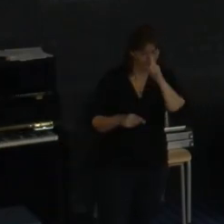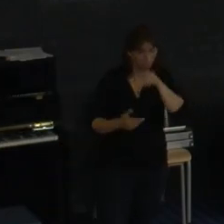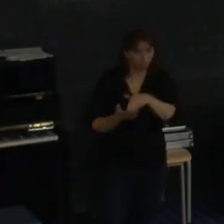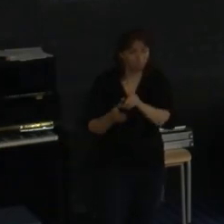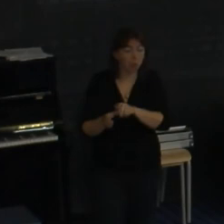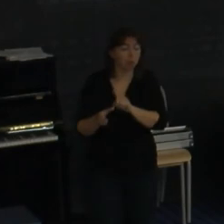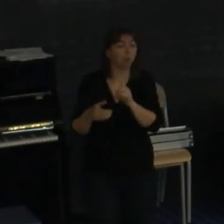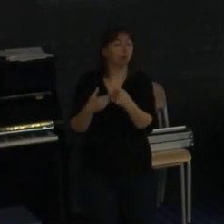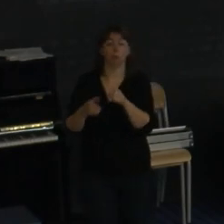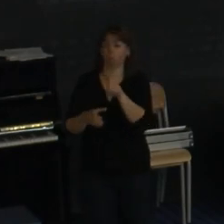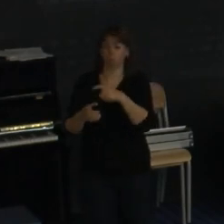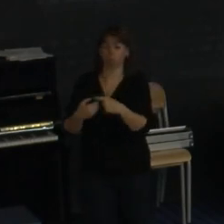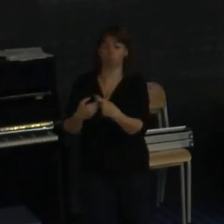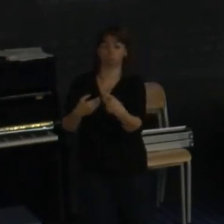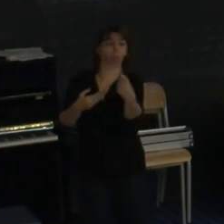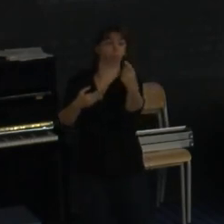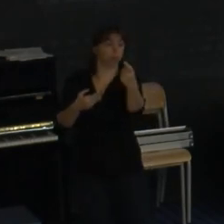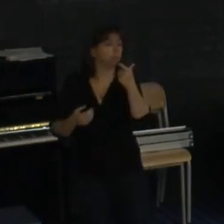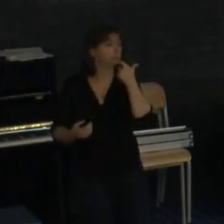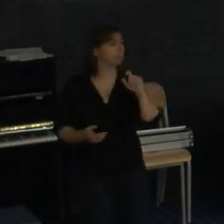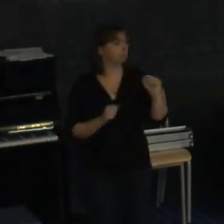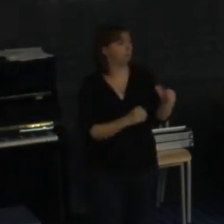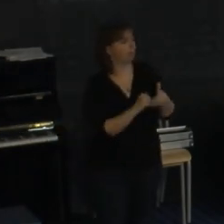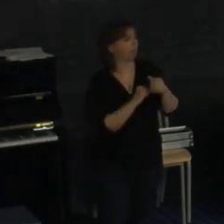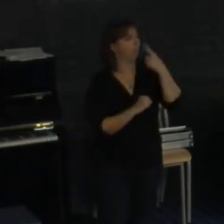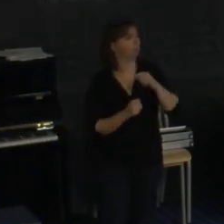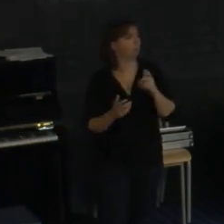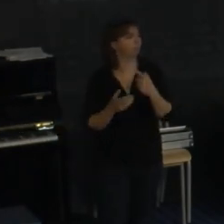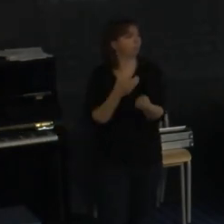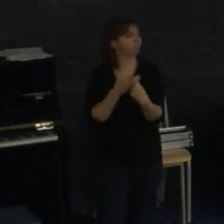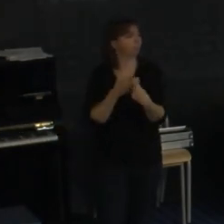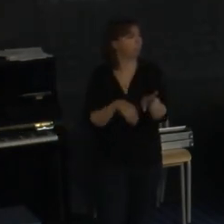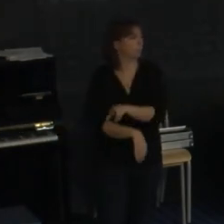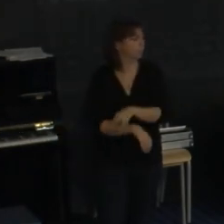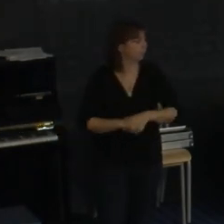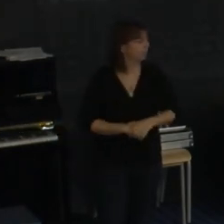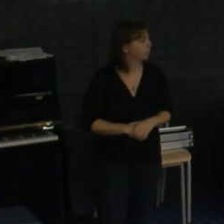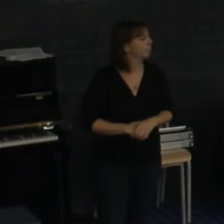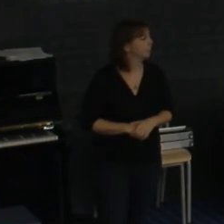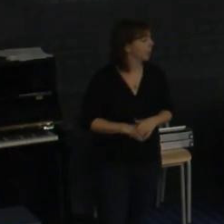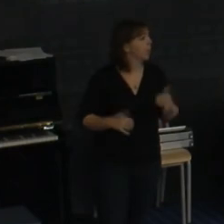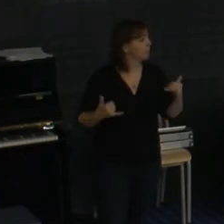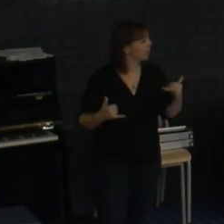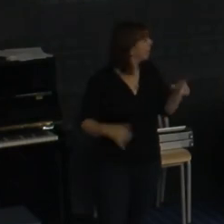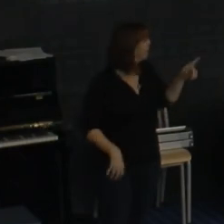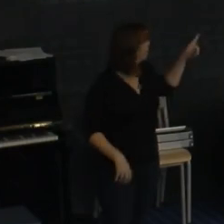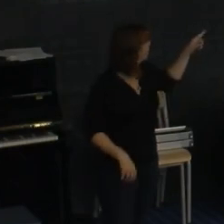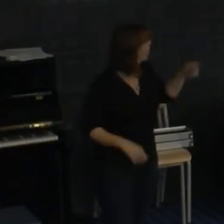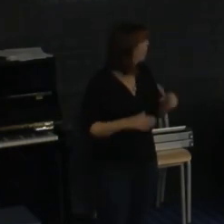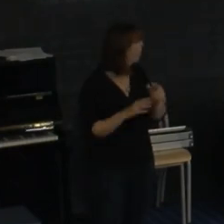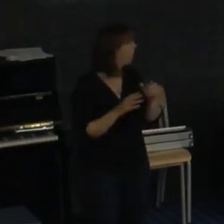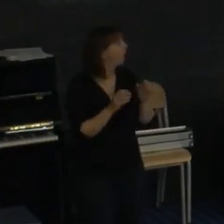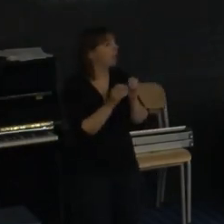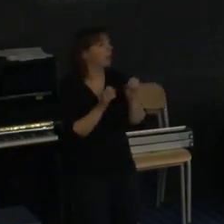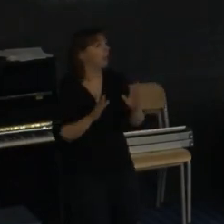qui est perdue, donc ça aide pour débugger. Alors, on peut aller un peu plus loin, on peut examiner la frame. Donc, l'exemple que j'avais donné,